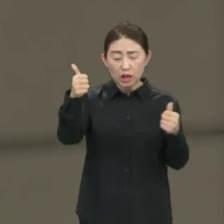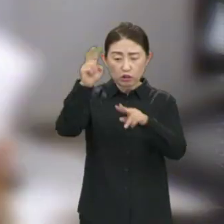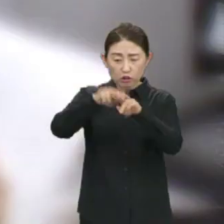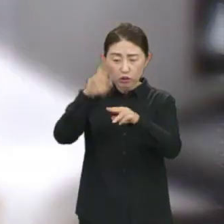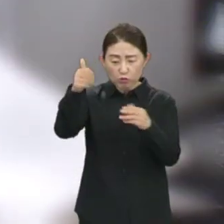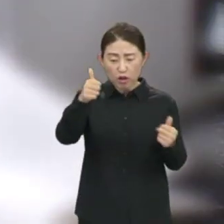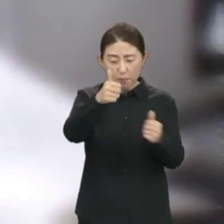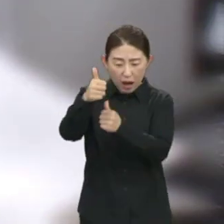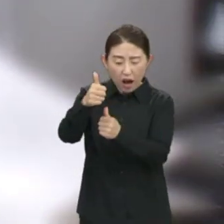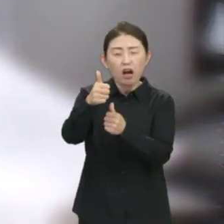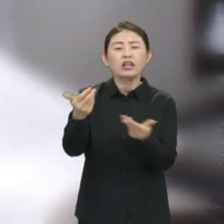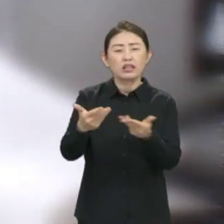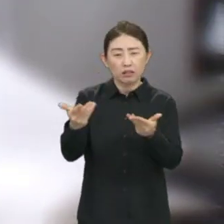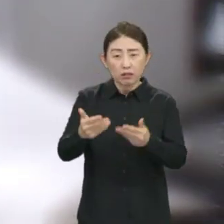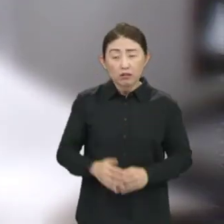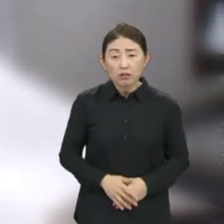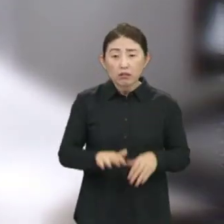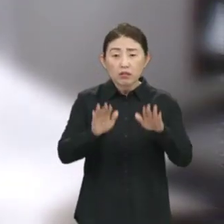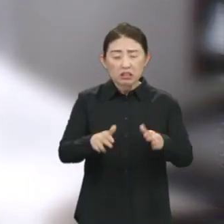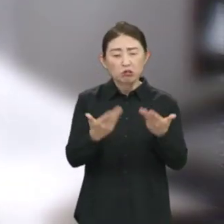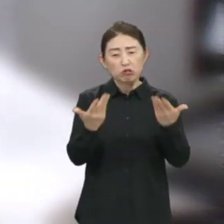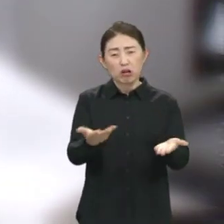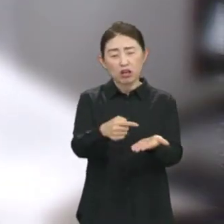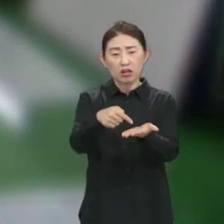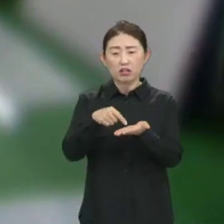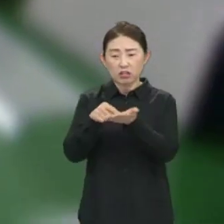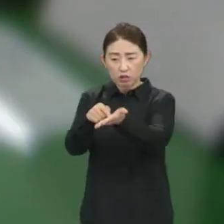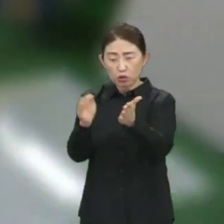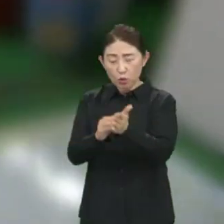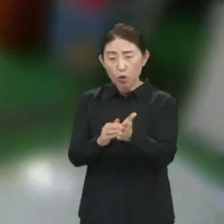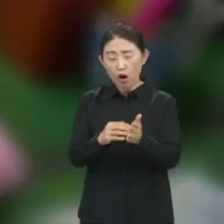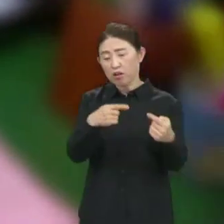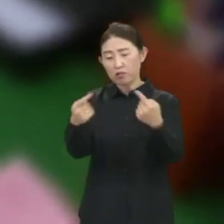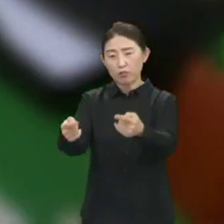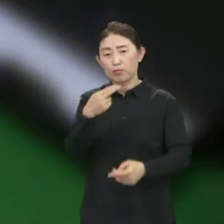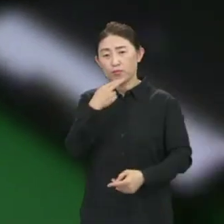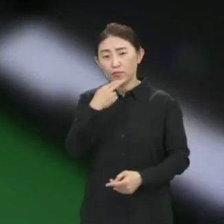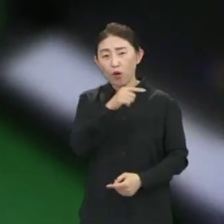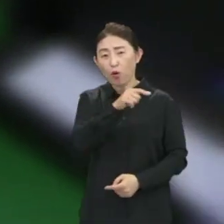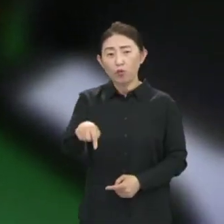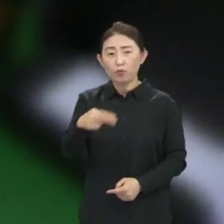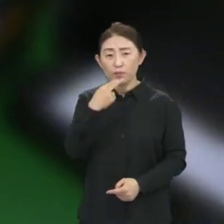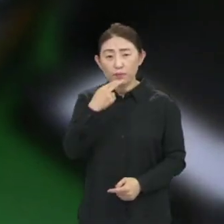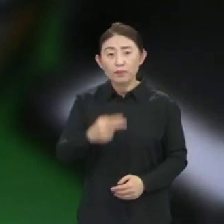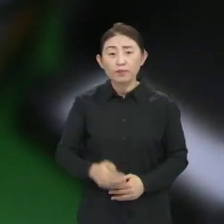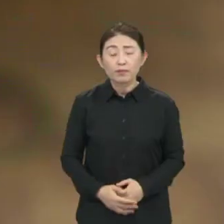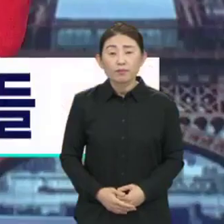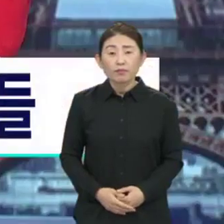비서실장으로 근무해왔으며 현재 연가를 내고 출근하고 있지 않은 것으로 파악됐습니다.